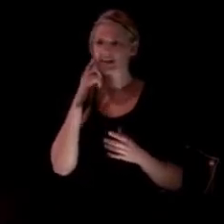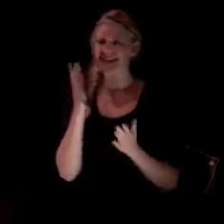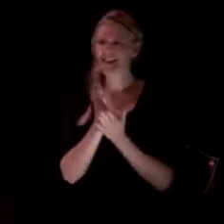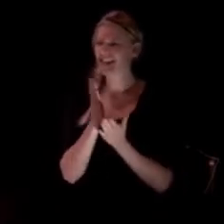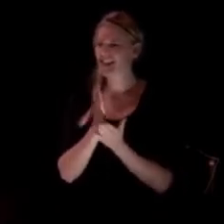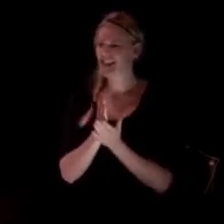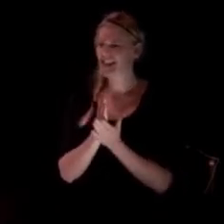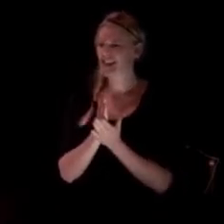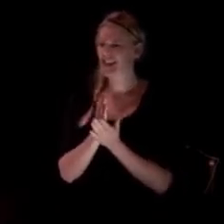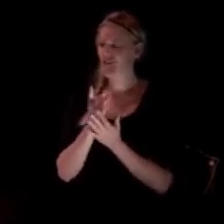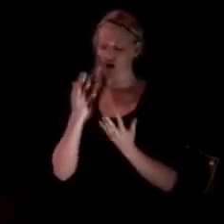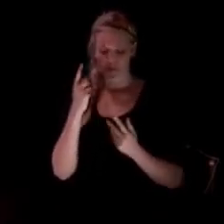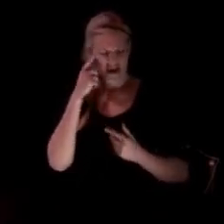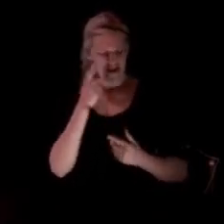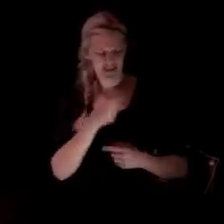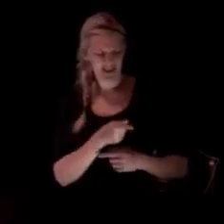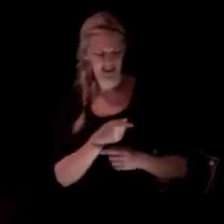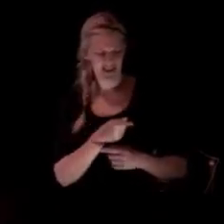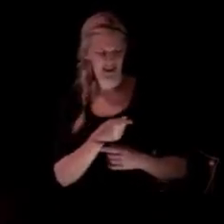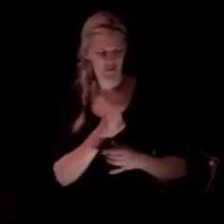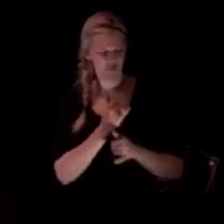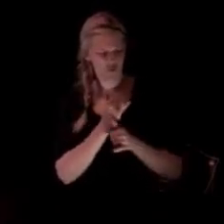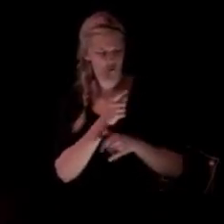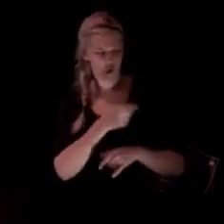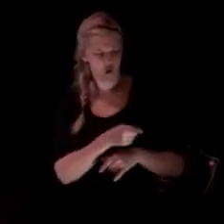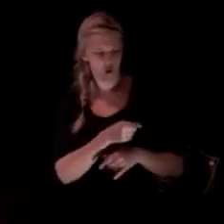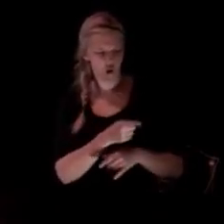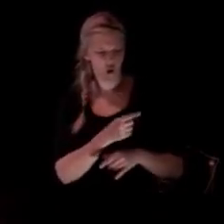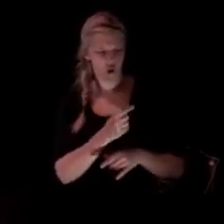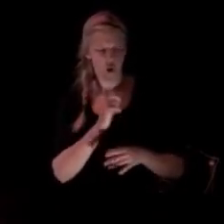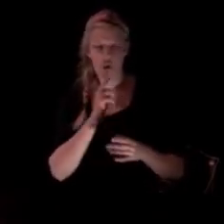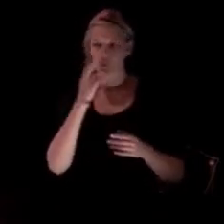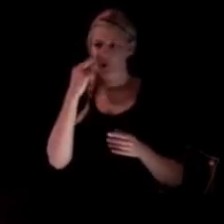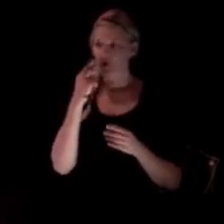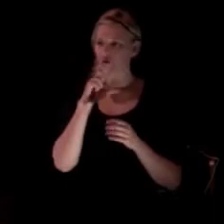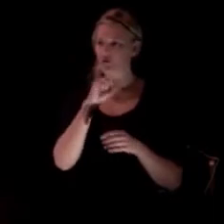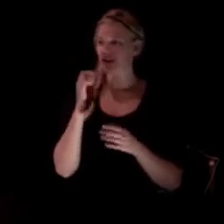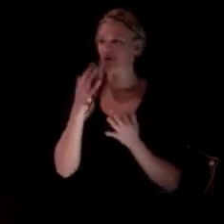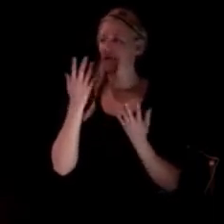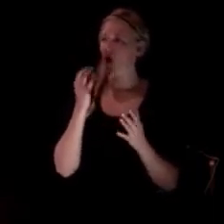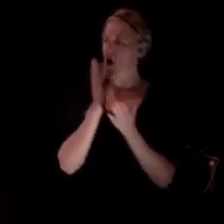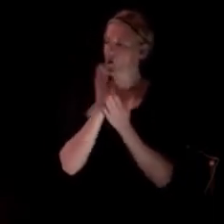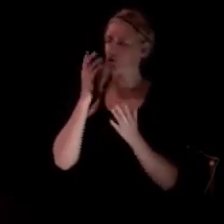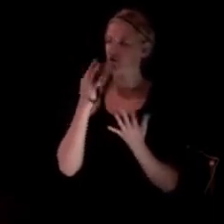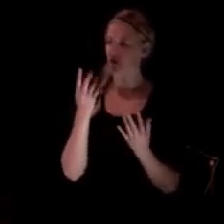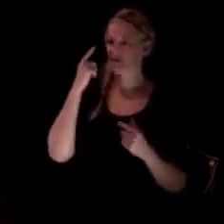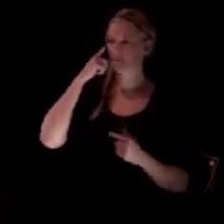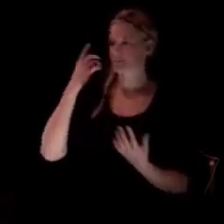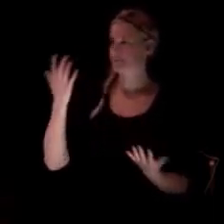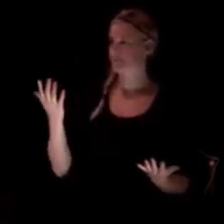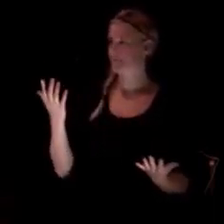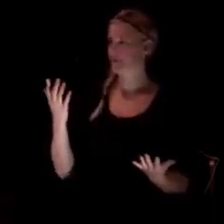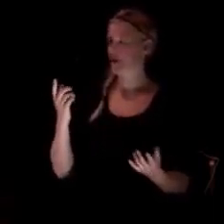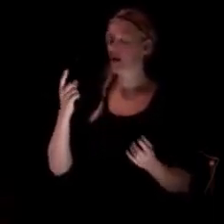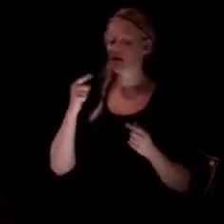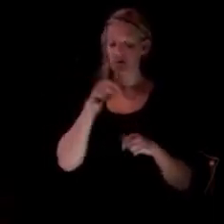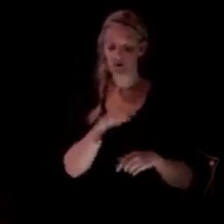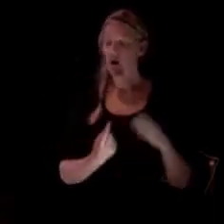hvorfor, hva mener du? Og prøver å finne ut akkurat hva vi mener. Da er det mulig for oss å være med og